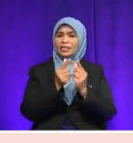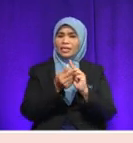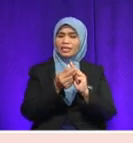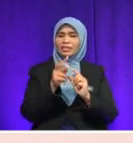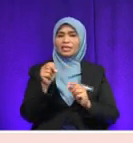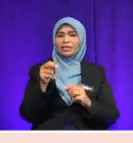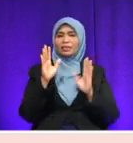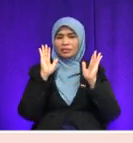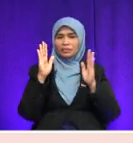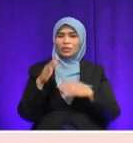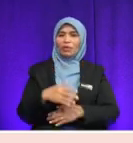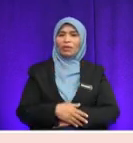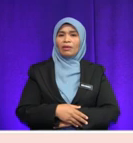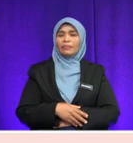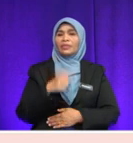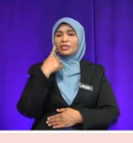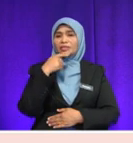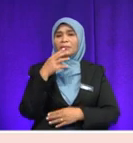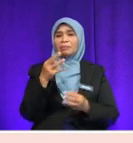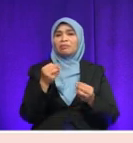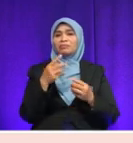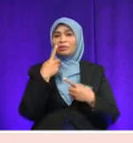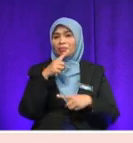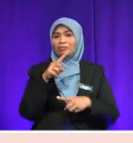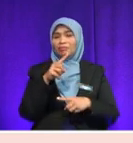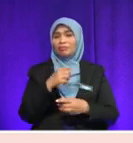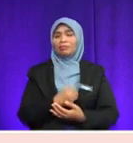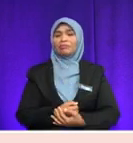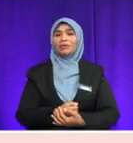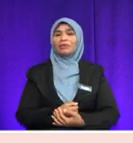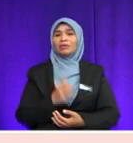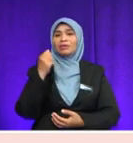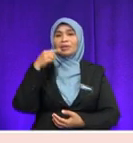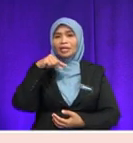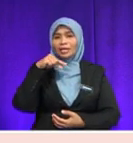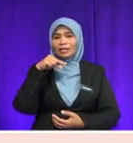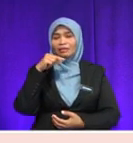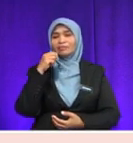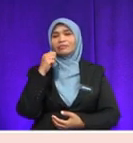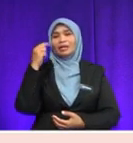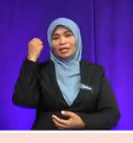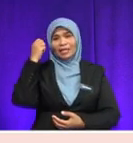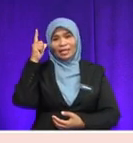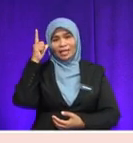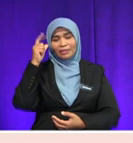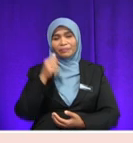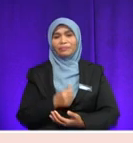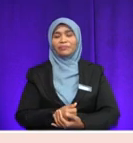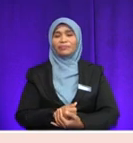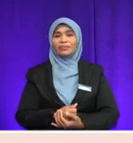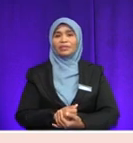salat Oke tangan Oke Akil nampaknya yang angkat tangan dulu oke silakan akhir